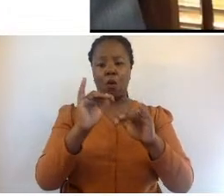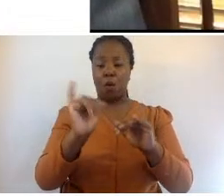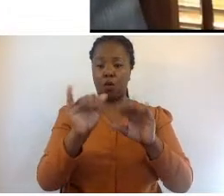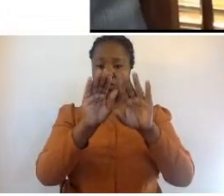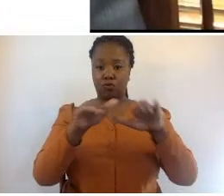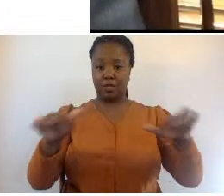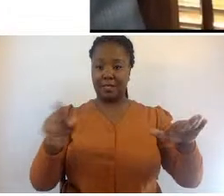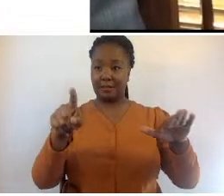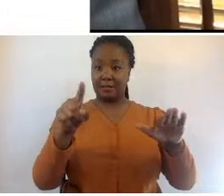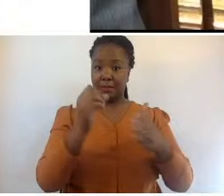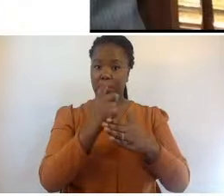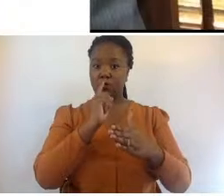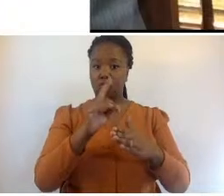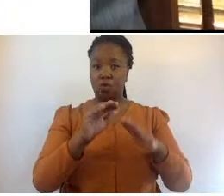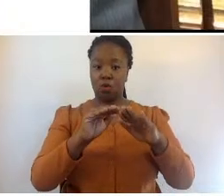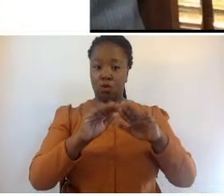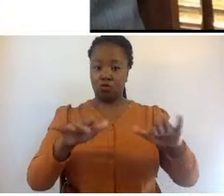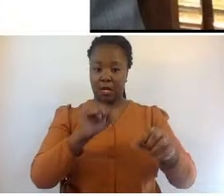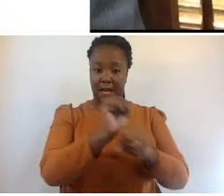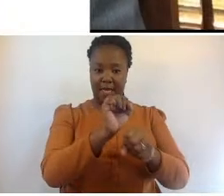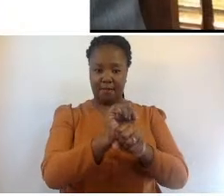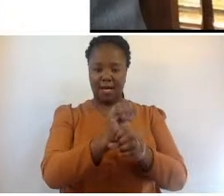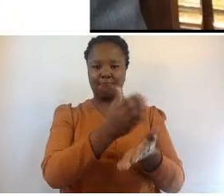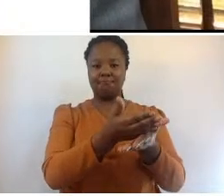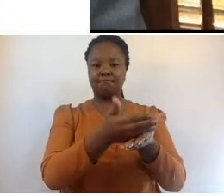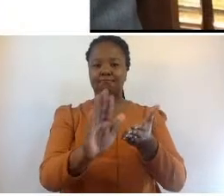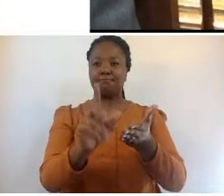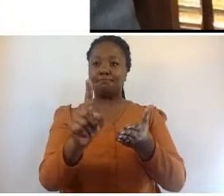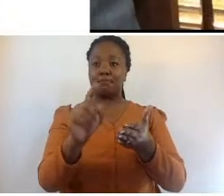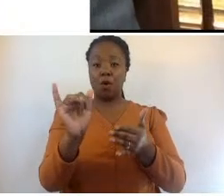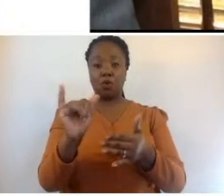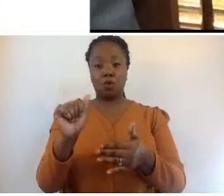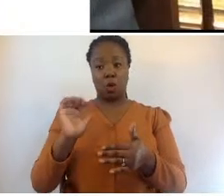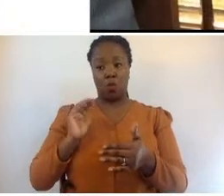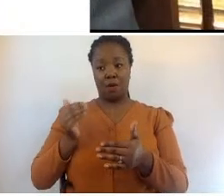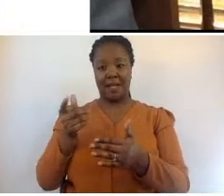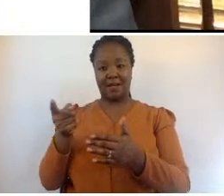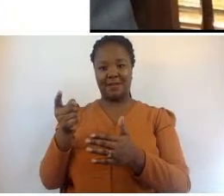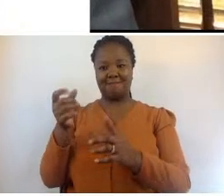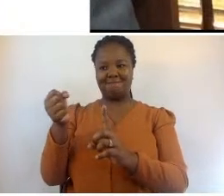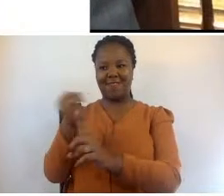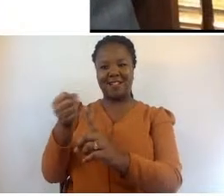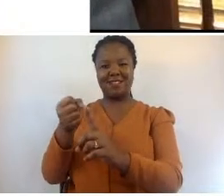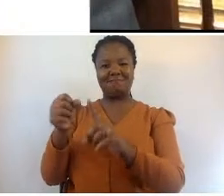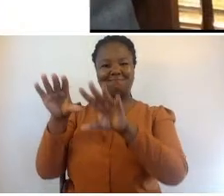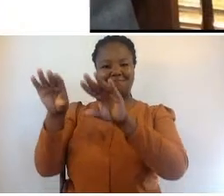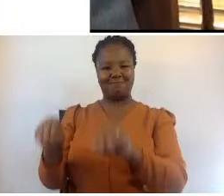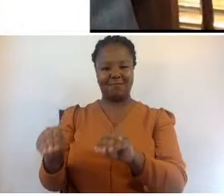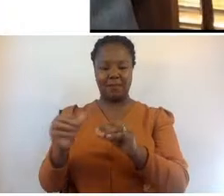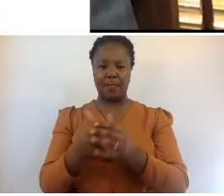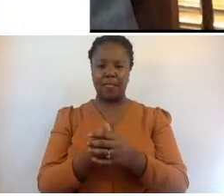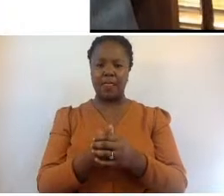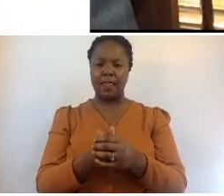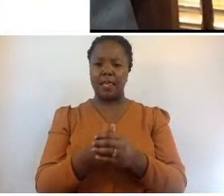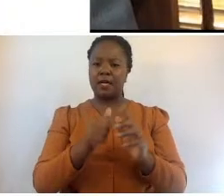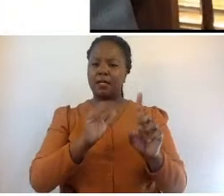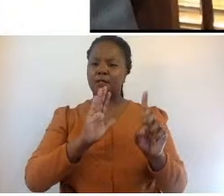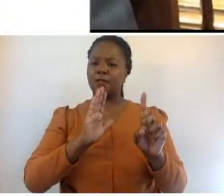des enseignants et des enfants réfugiés. Et il participe à des projets sur le travail des enfants et la